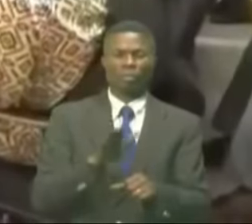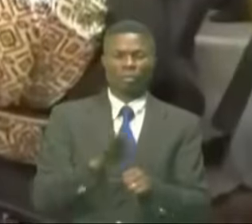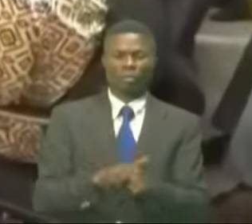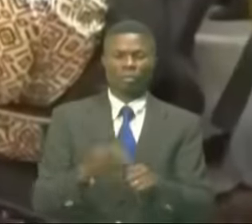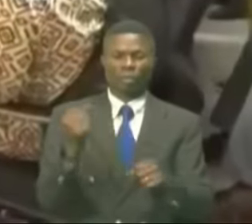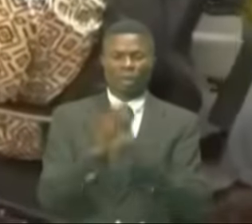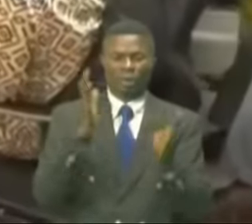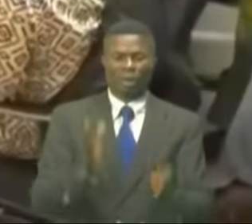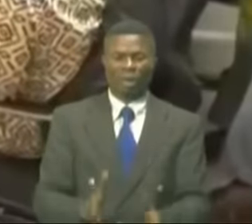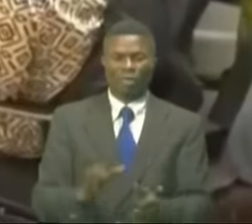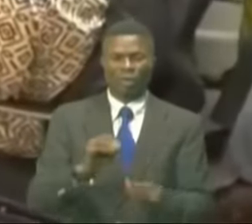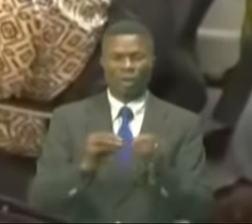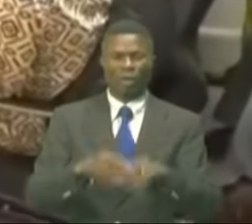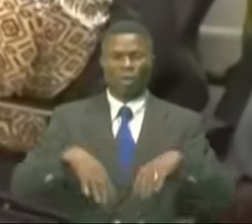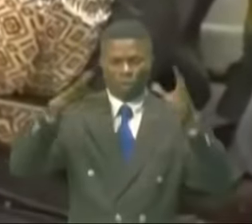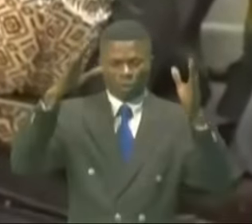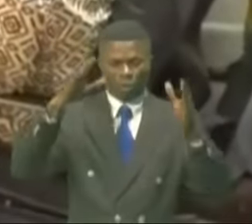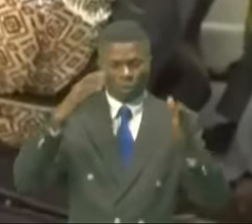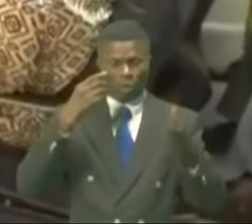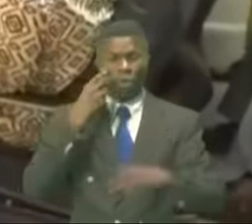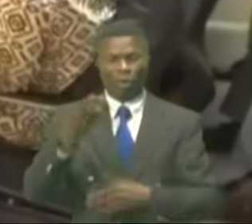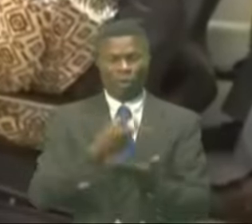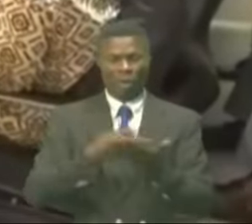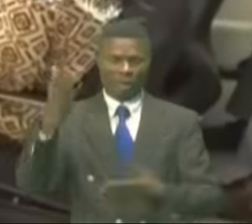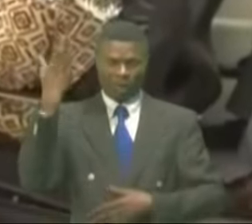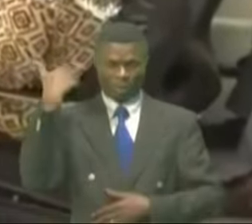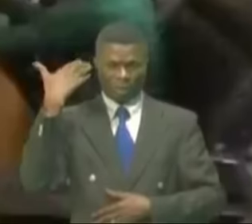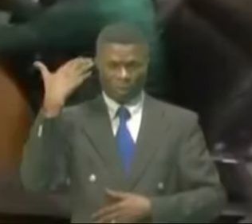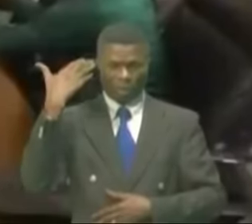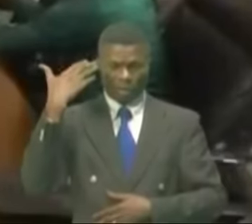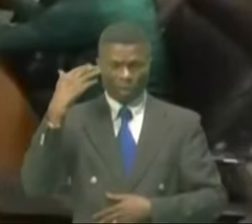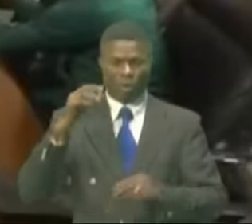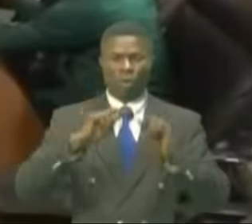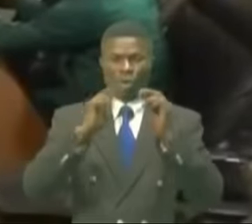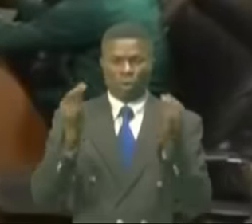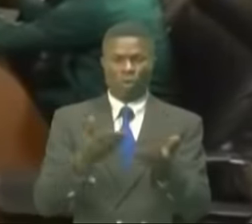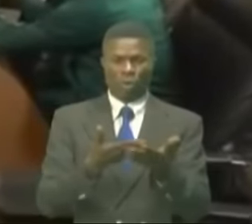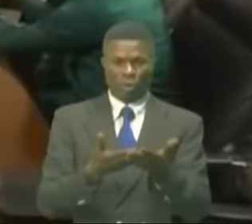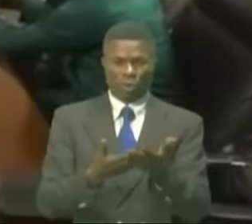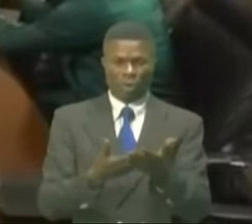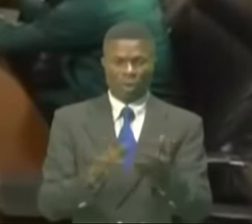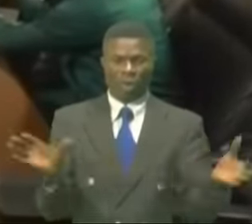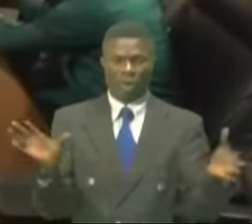personnel de l'Office de route ont été observés la semaine dernière, mouvements auxquels se sont